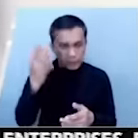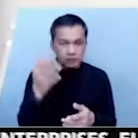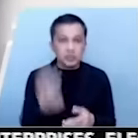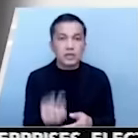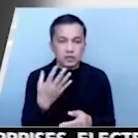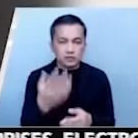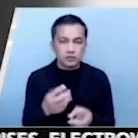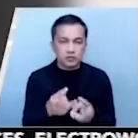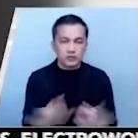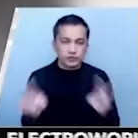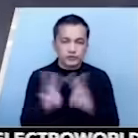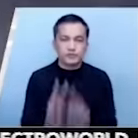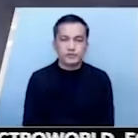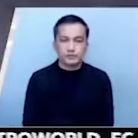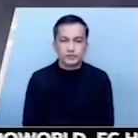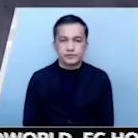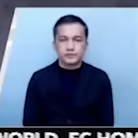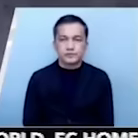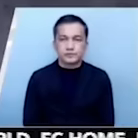nito.